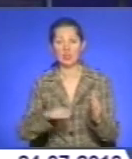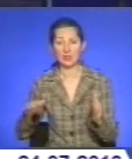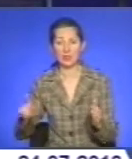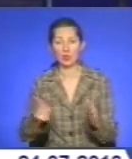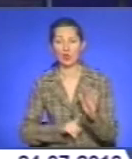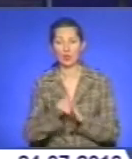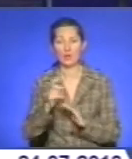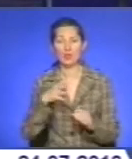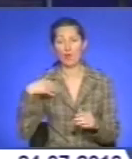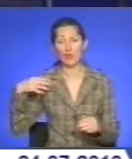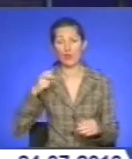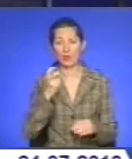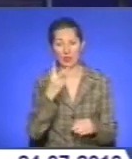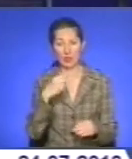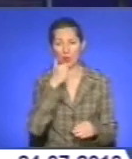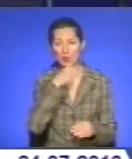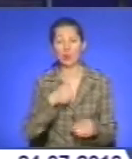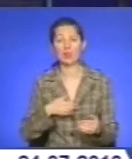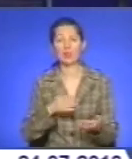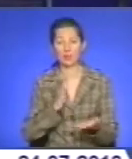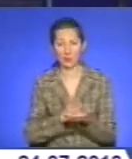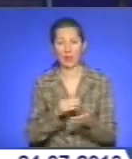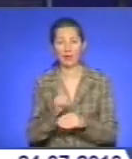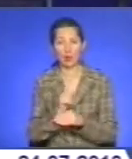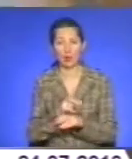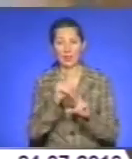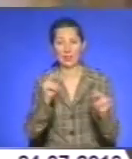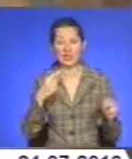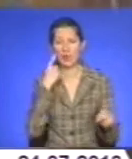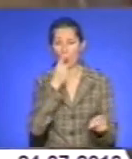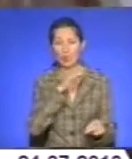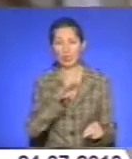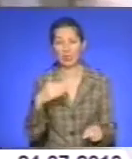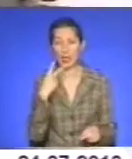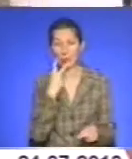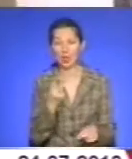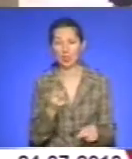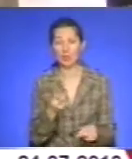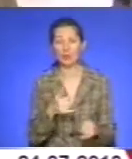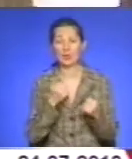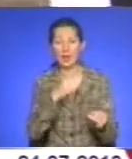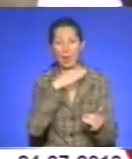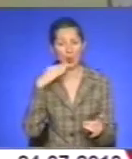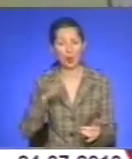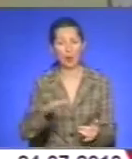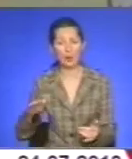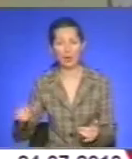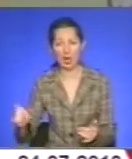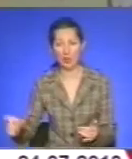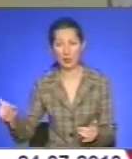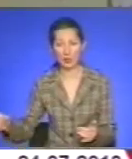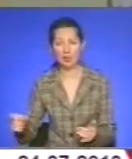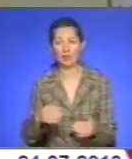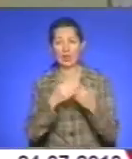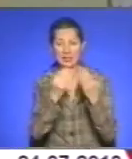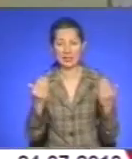дійшов до Тернополя. Щасливі очі дітей бачила Олена Брода. Для багатьох маленьких пацієнтів стіни гематологічного відділення